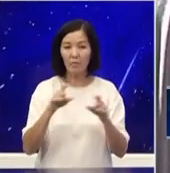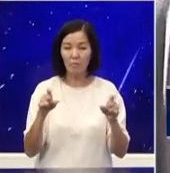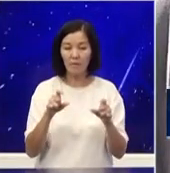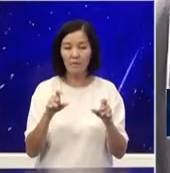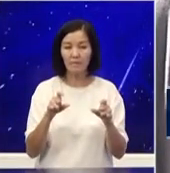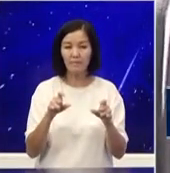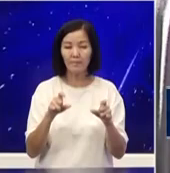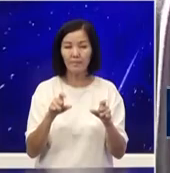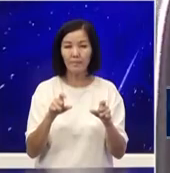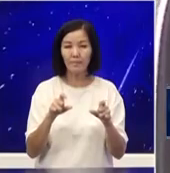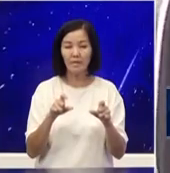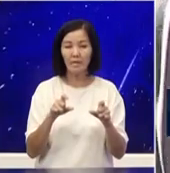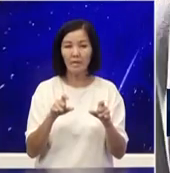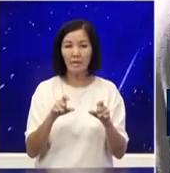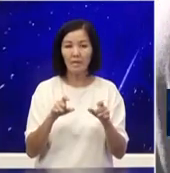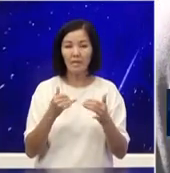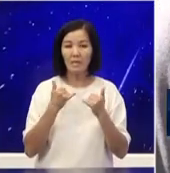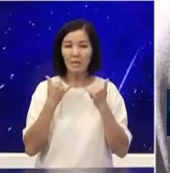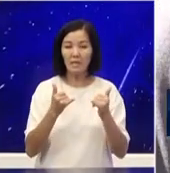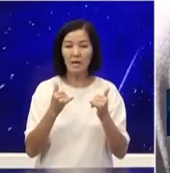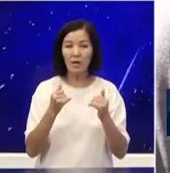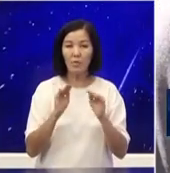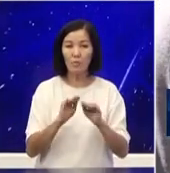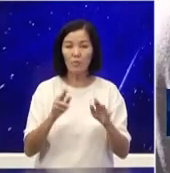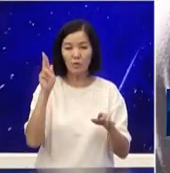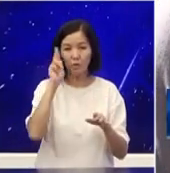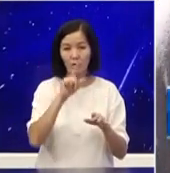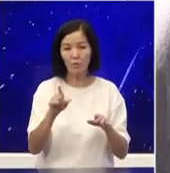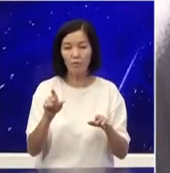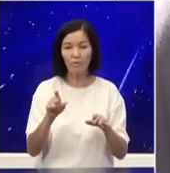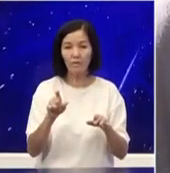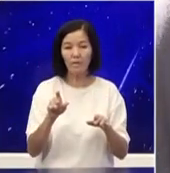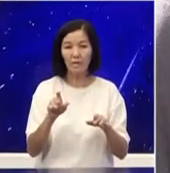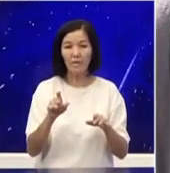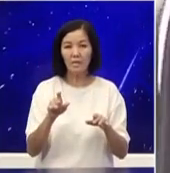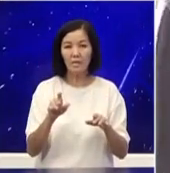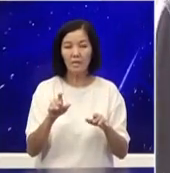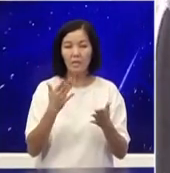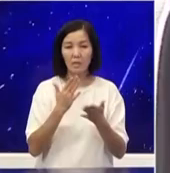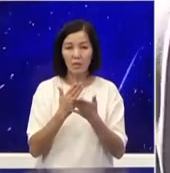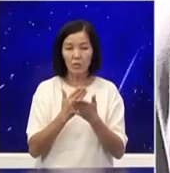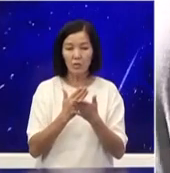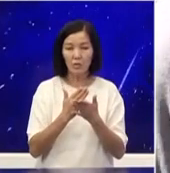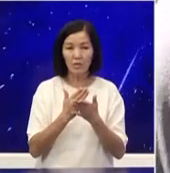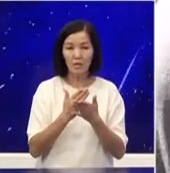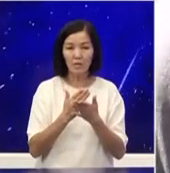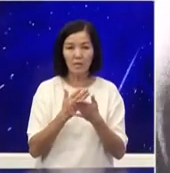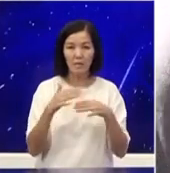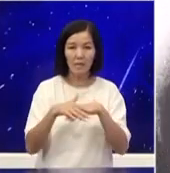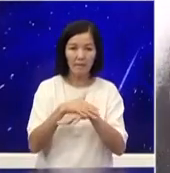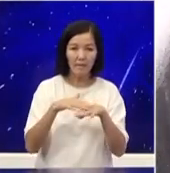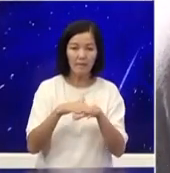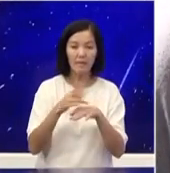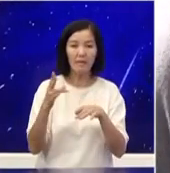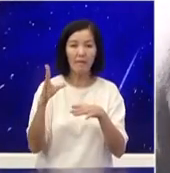комплекс, он не только для учеников для спортсменов. Здесь предусмотрено и для населения. В